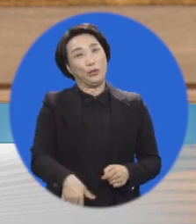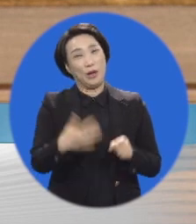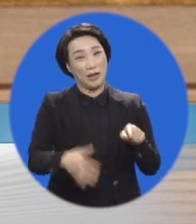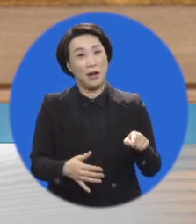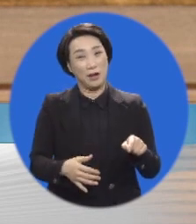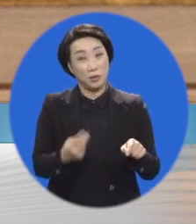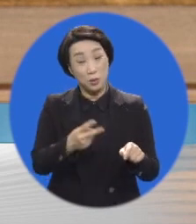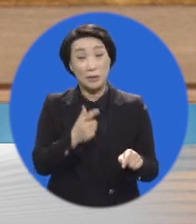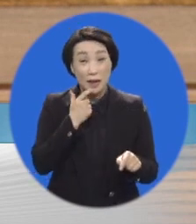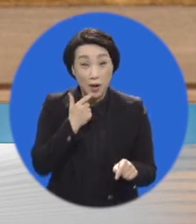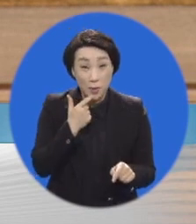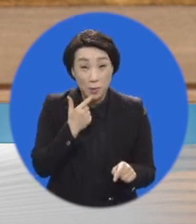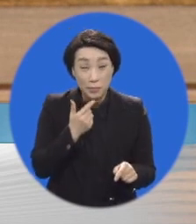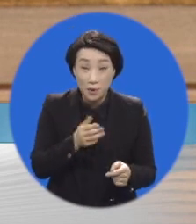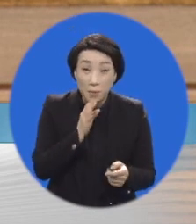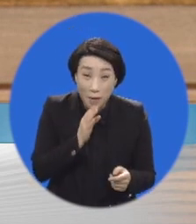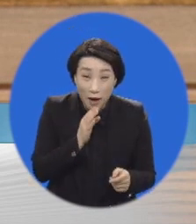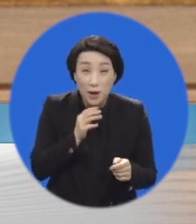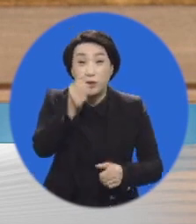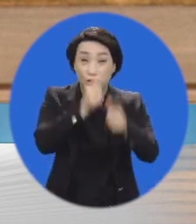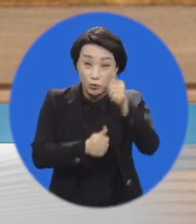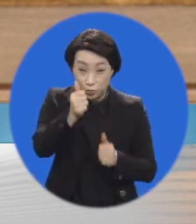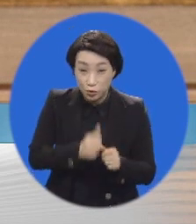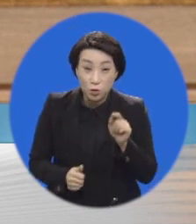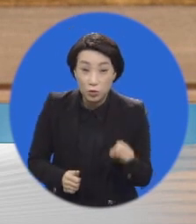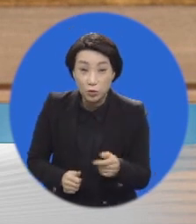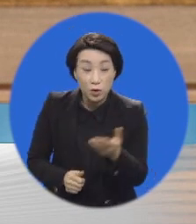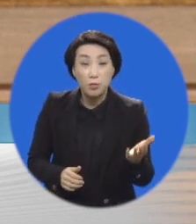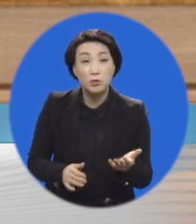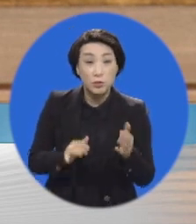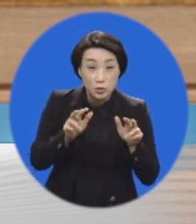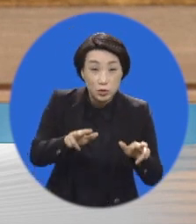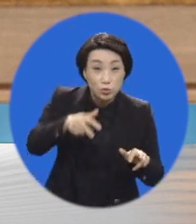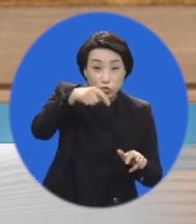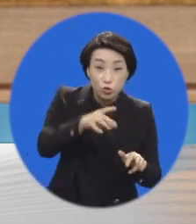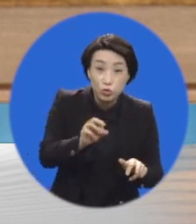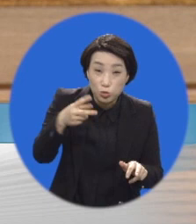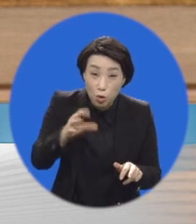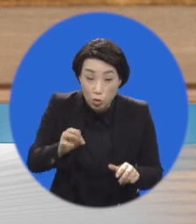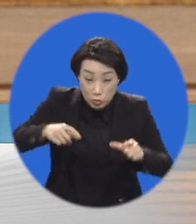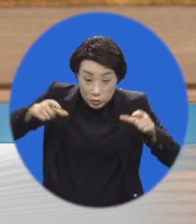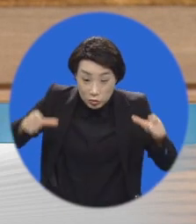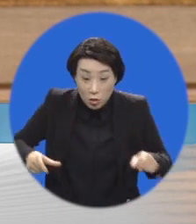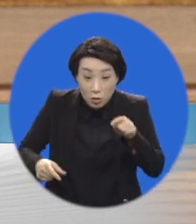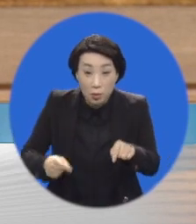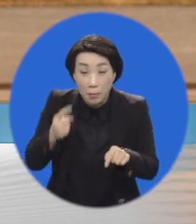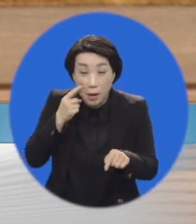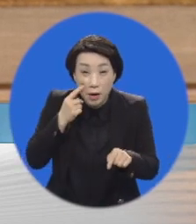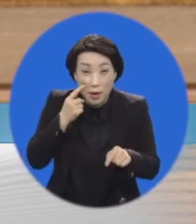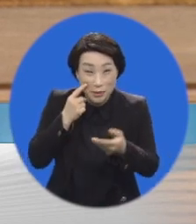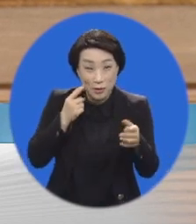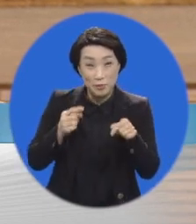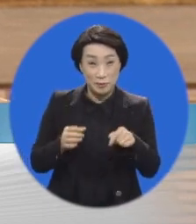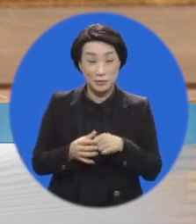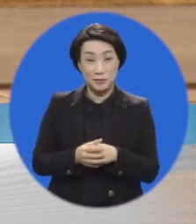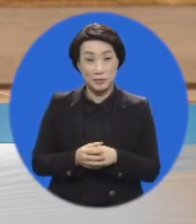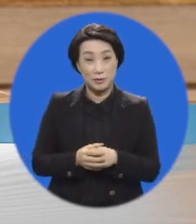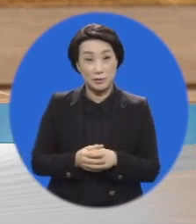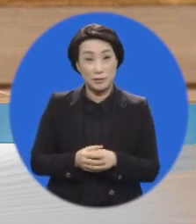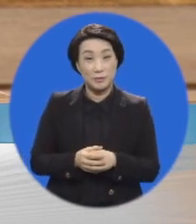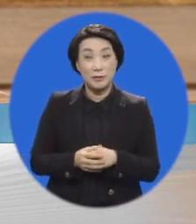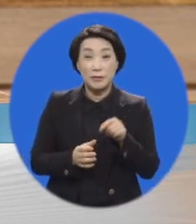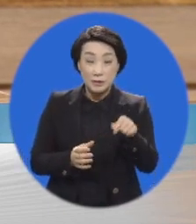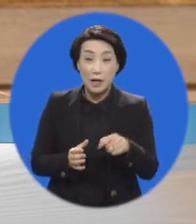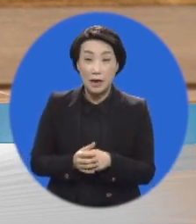야곱, 오늘날 그의 후손이 저 중동에서 예 불과 자기